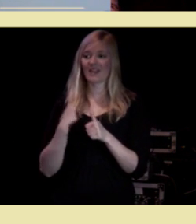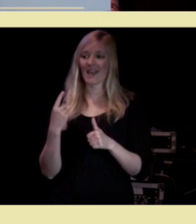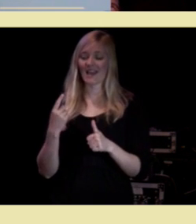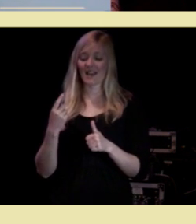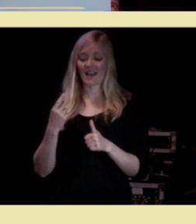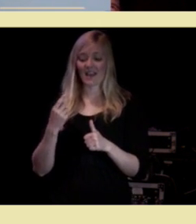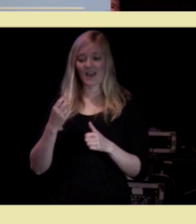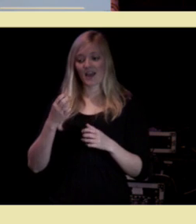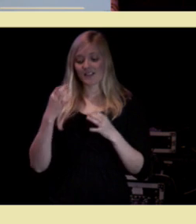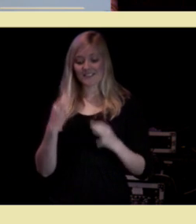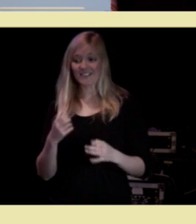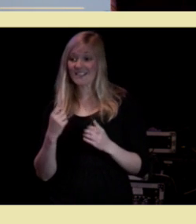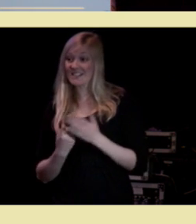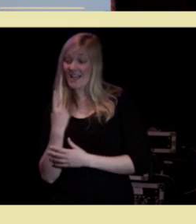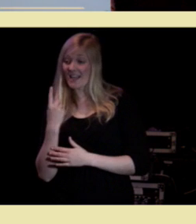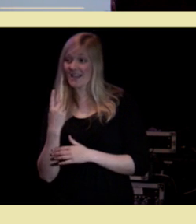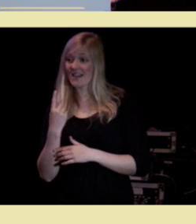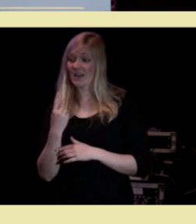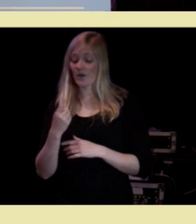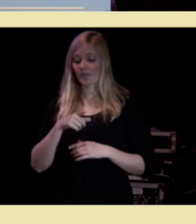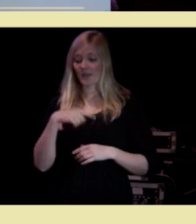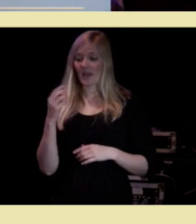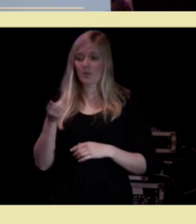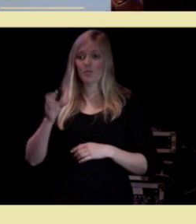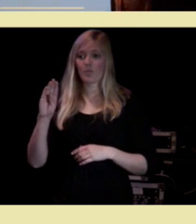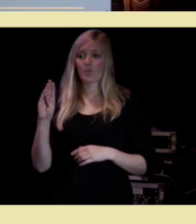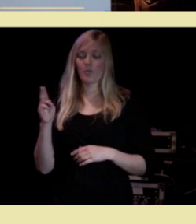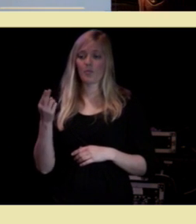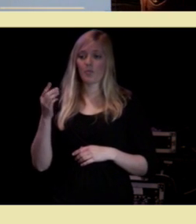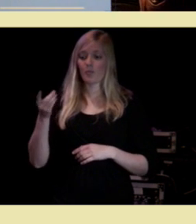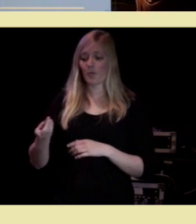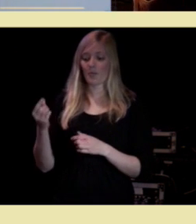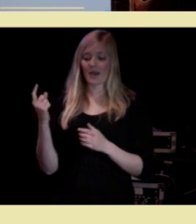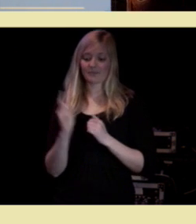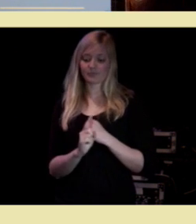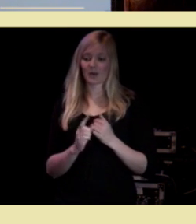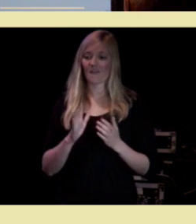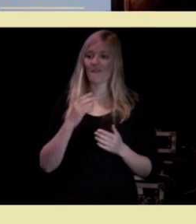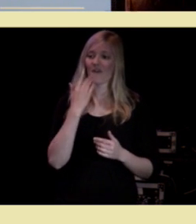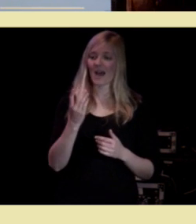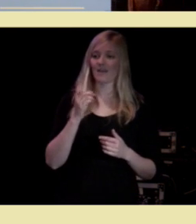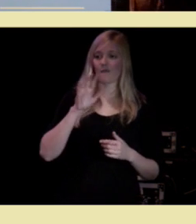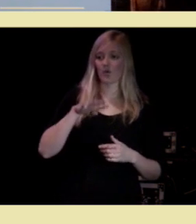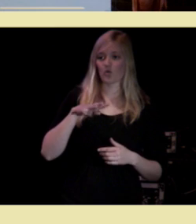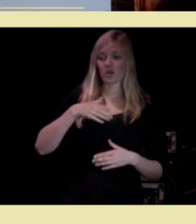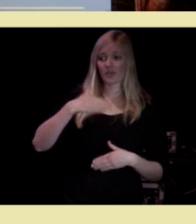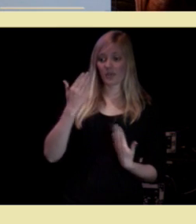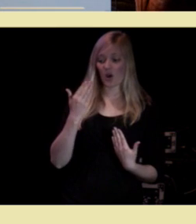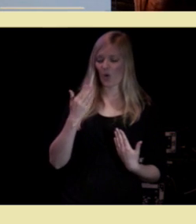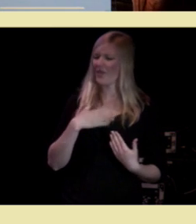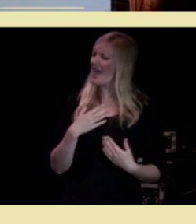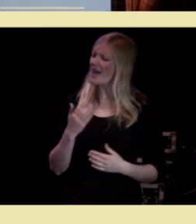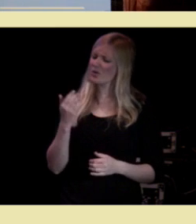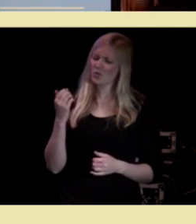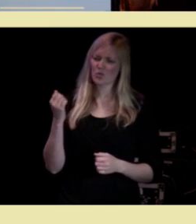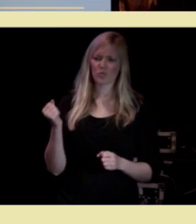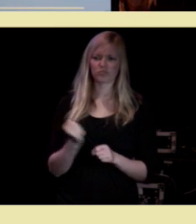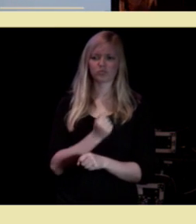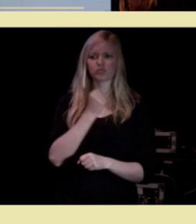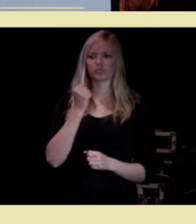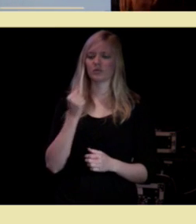skjer, og der vi har BUP inn som fast deltaker hver 14. dag. Og det utrolig fruktbart. Vi